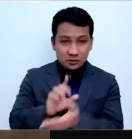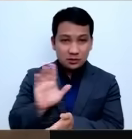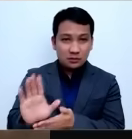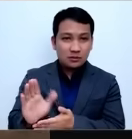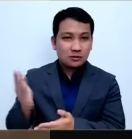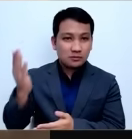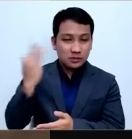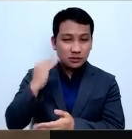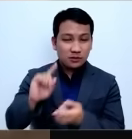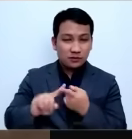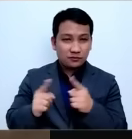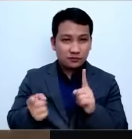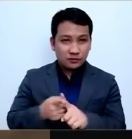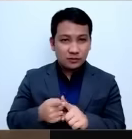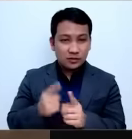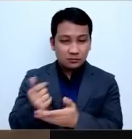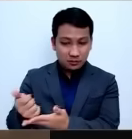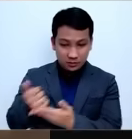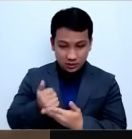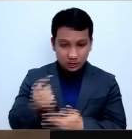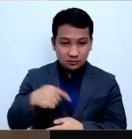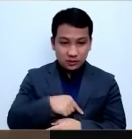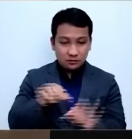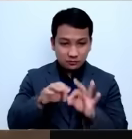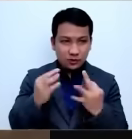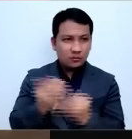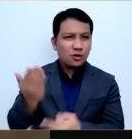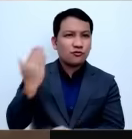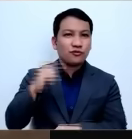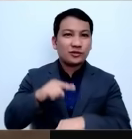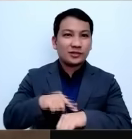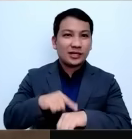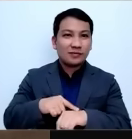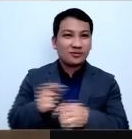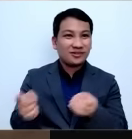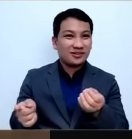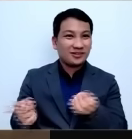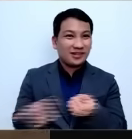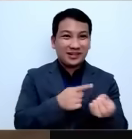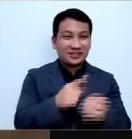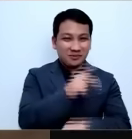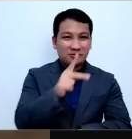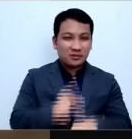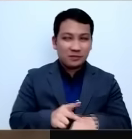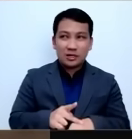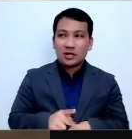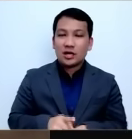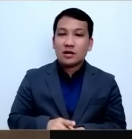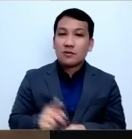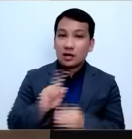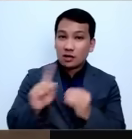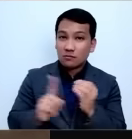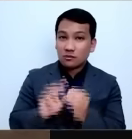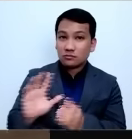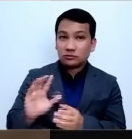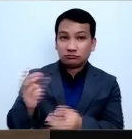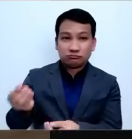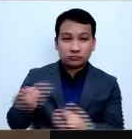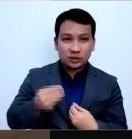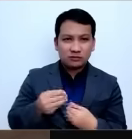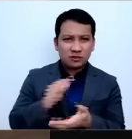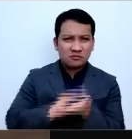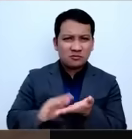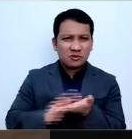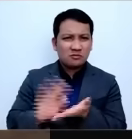mga dati niyang kaibigan na tumulong daw sa kanyang pamilya nung panahon na sila ay na-exile. Ang sabi naman niya, mukhang hindi niya naman kailangan ibigay yung